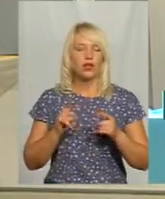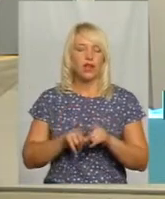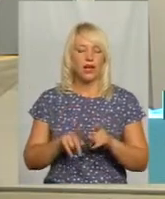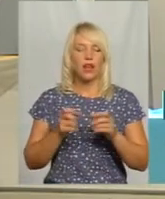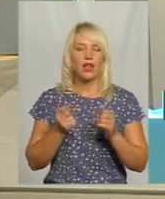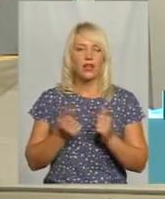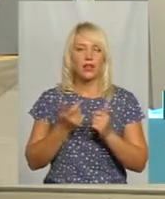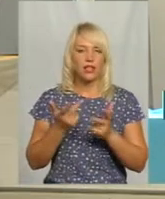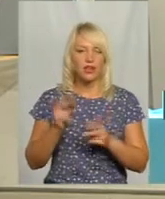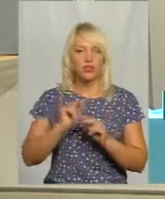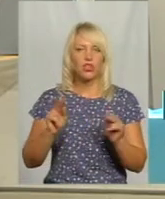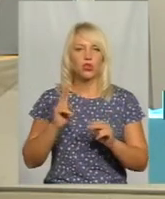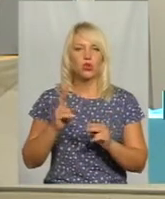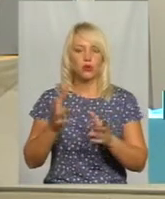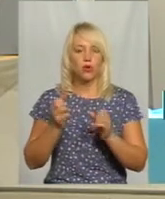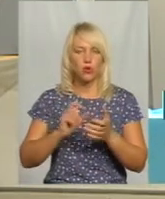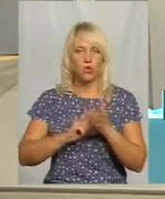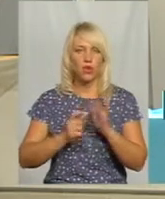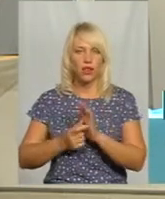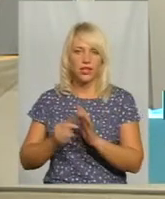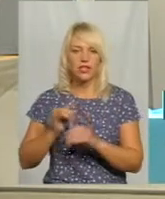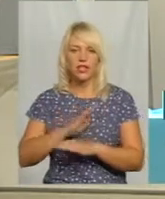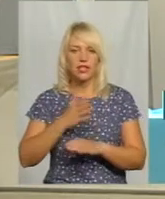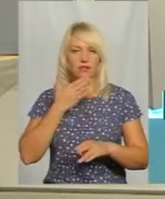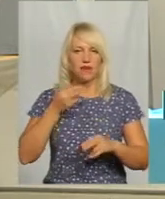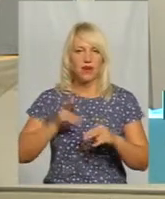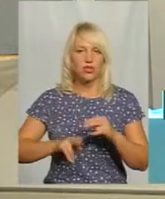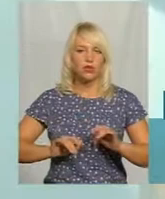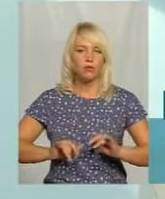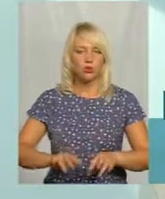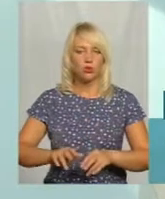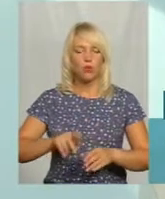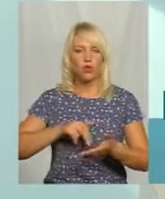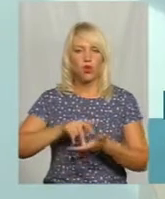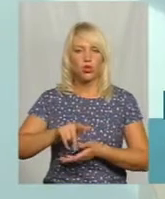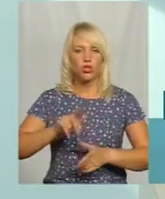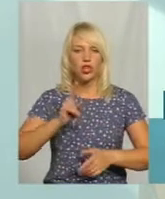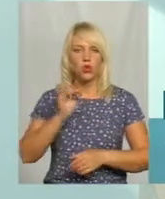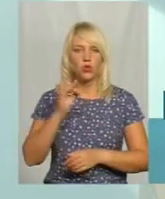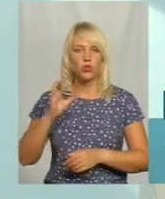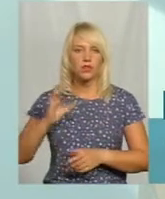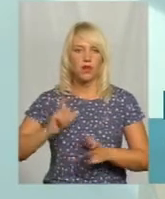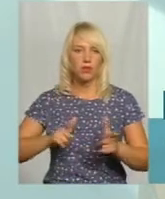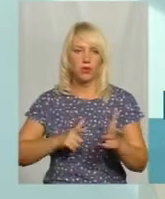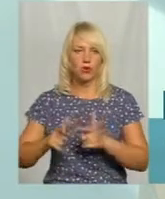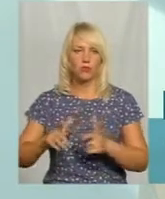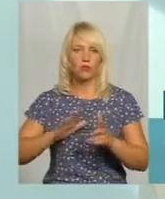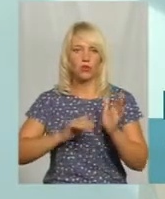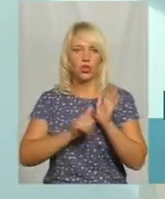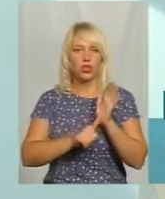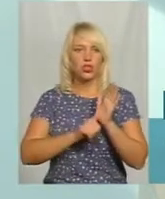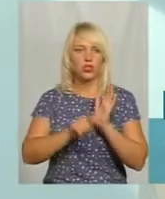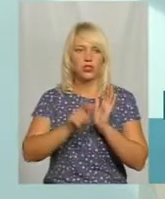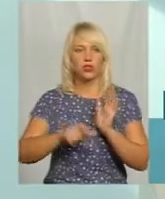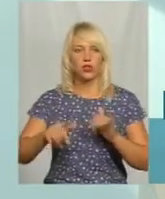класи, але які не завершили процедуру проходження курсової підготовки, складала 60 осіб.